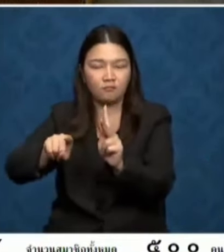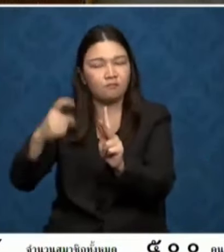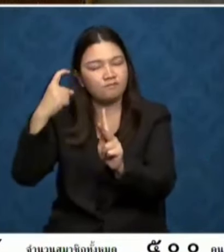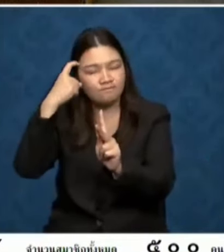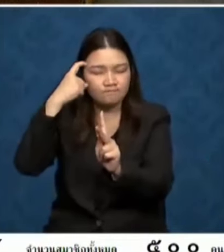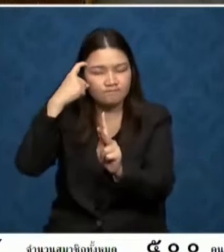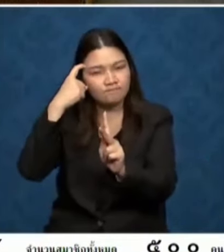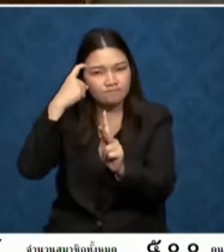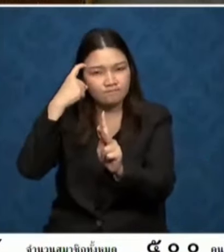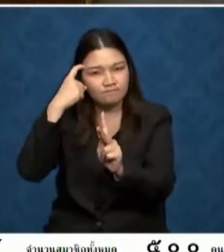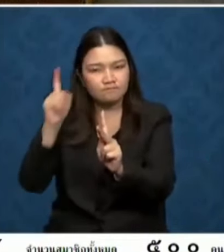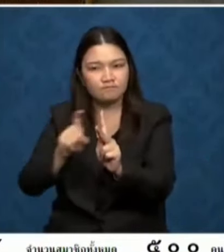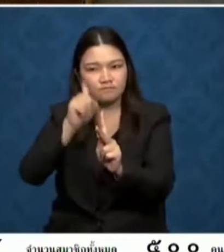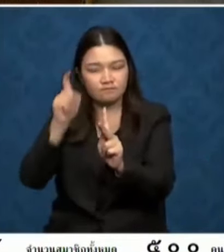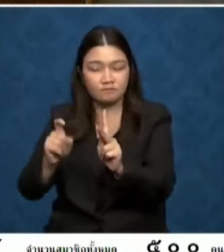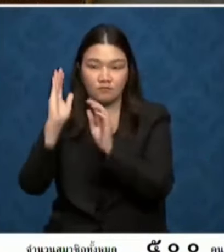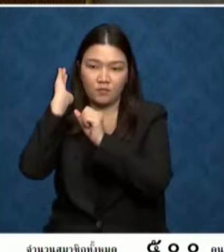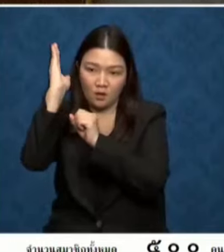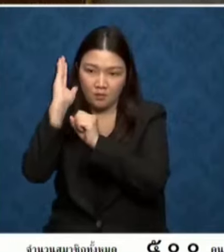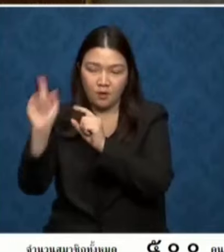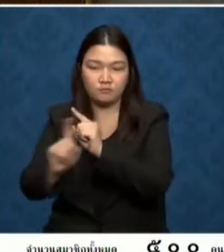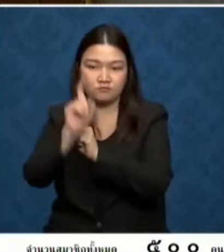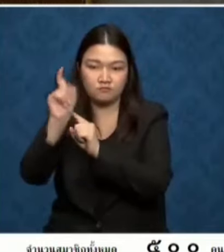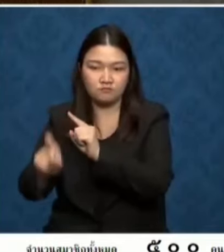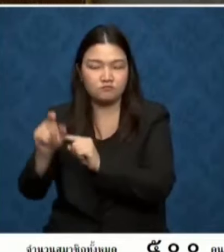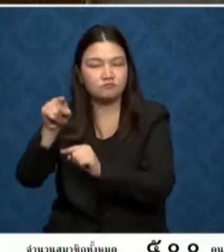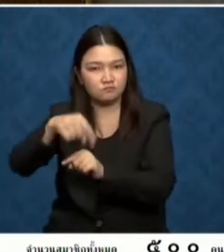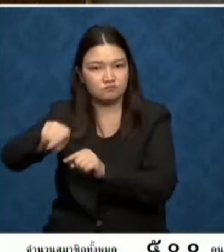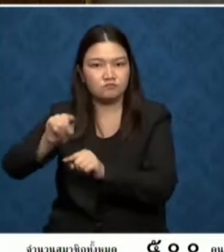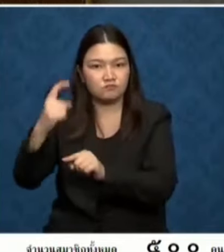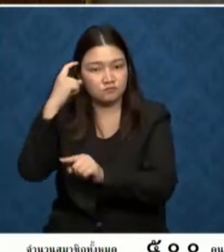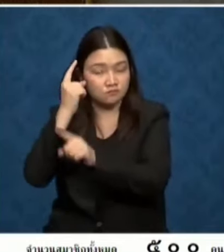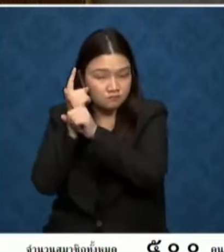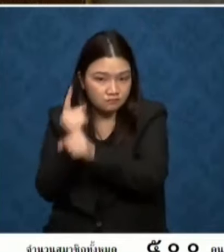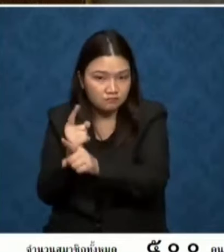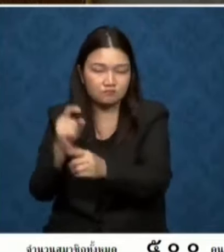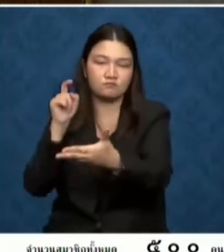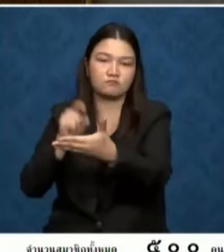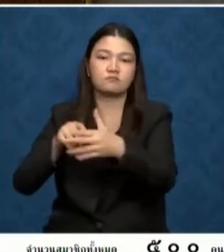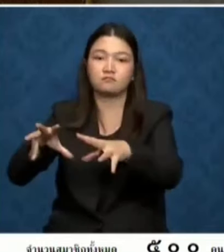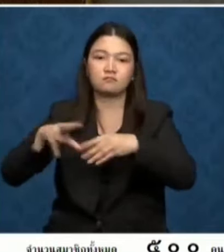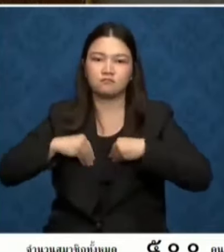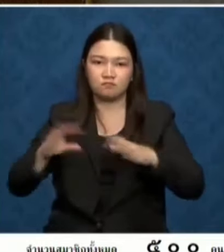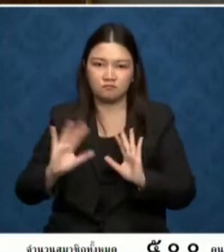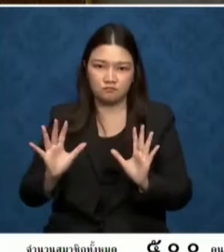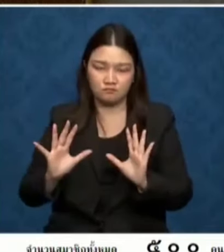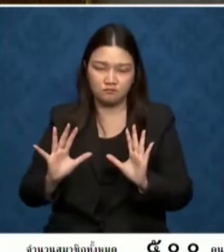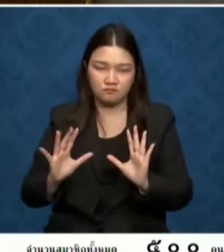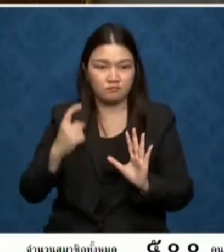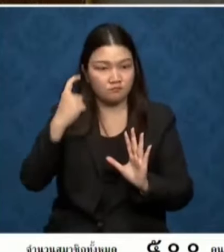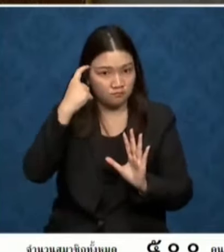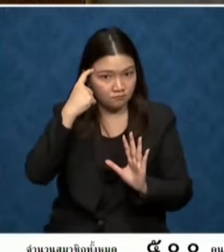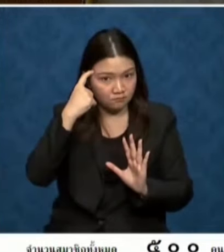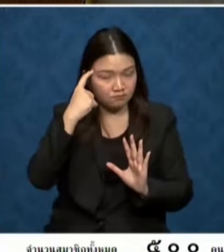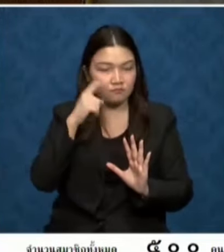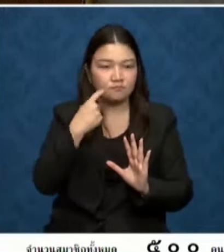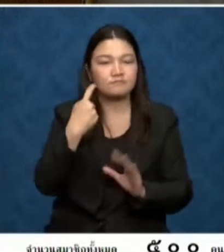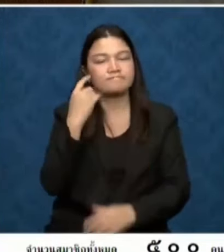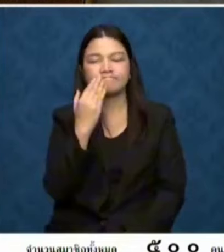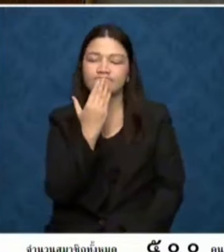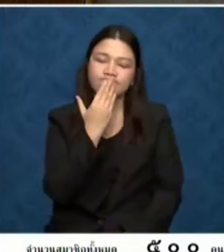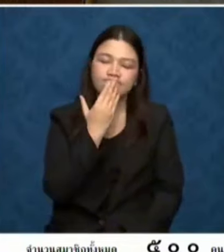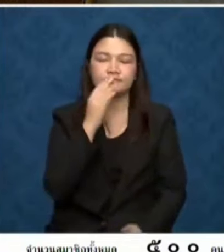นความเห็นและผู้แปรยติที่ขอสงวนคำแปรยติโปรดกดปุ่มไม่เห็นด้วย ผู้ใดเห็นว่าควรงดออกเสียงโปรดกด